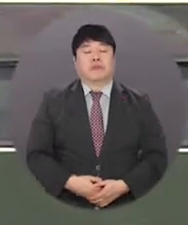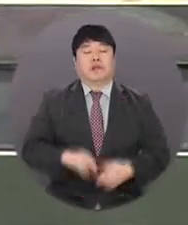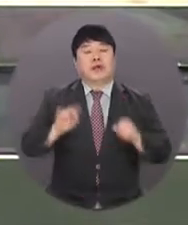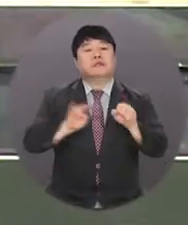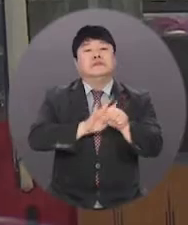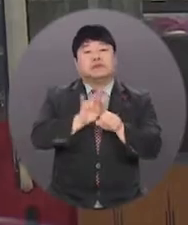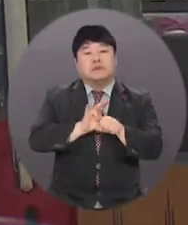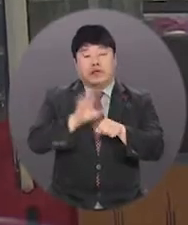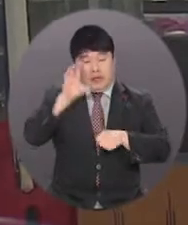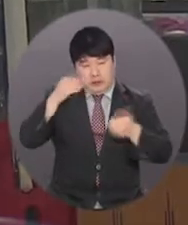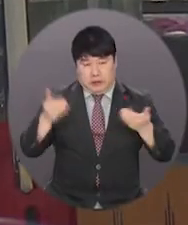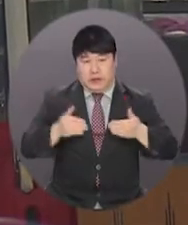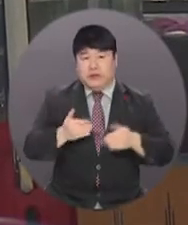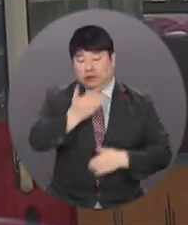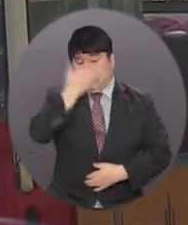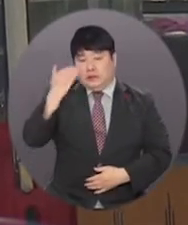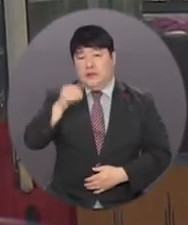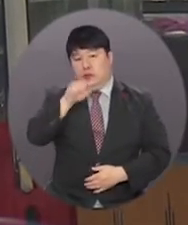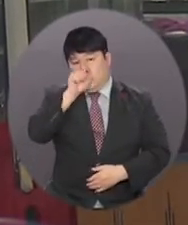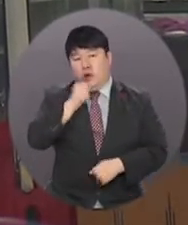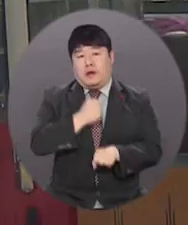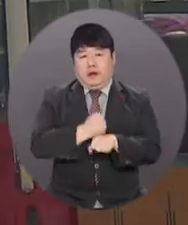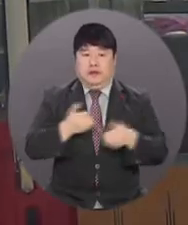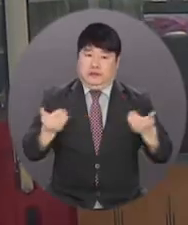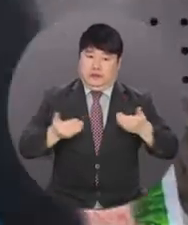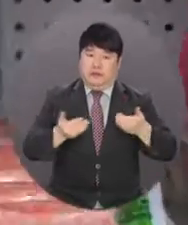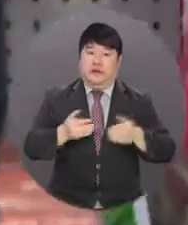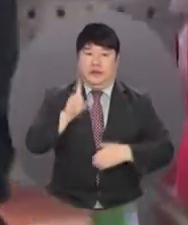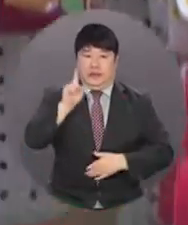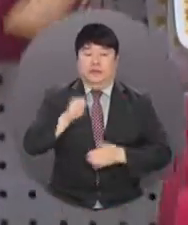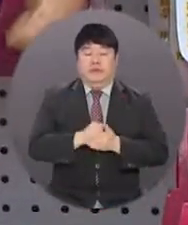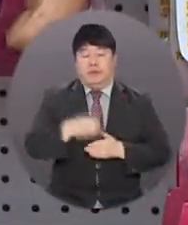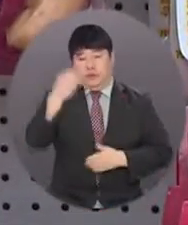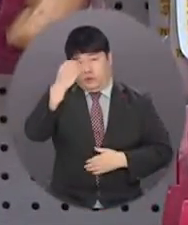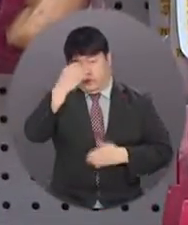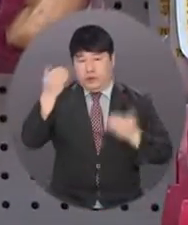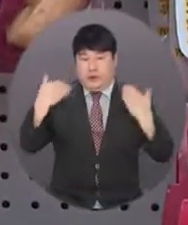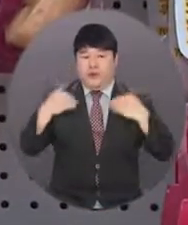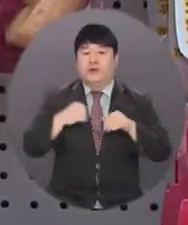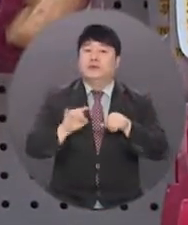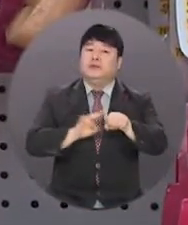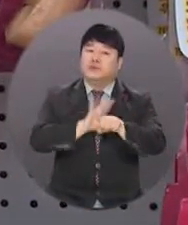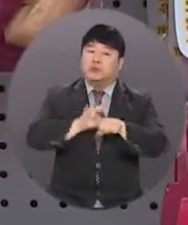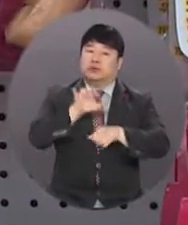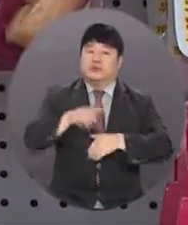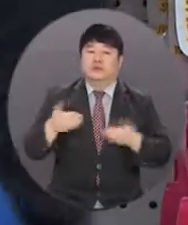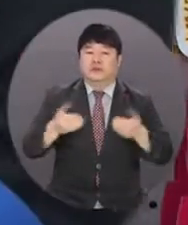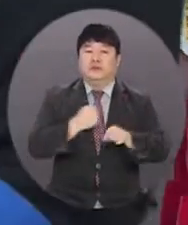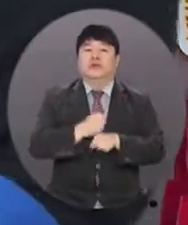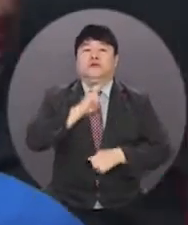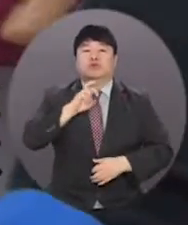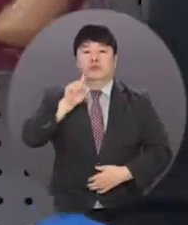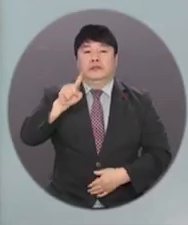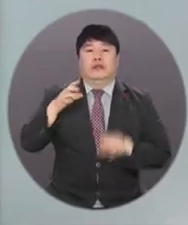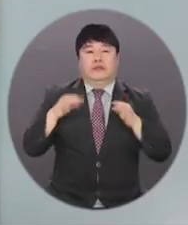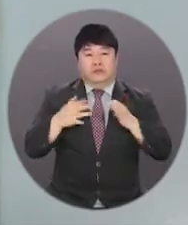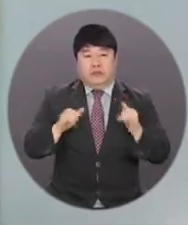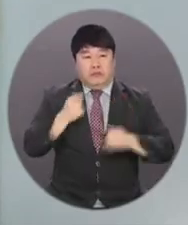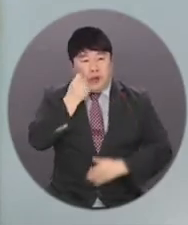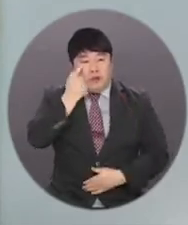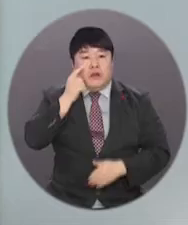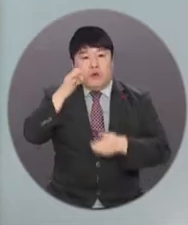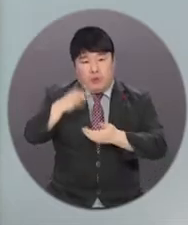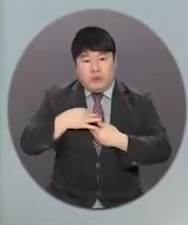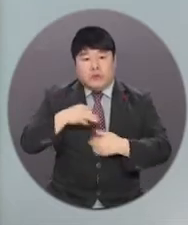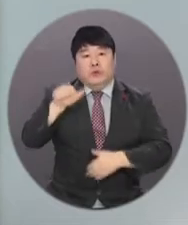편의점 아르바이트는 청소년들이 선호하는 일자리 가운데 하나입니다. 고등학교 시절 편의점에서 일했던 21살 김모 씨는 한 달